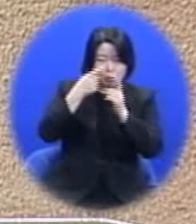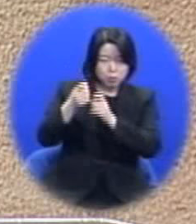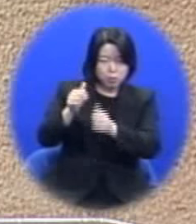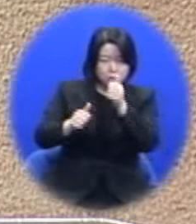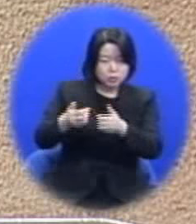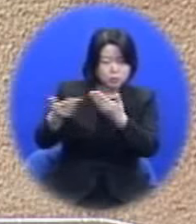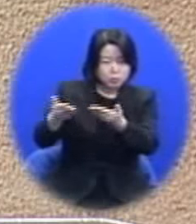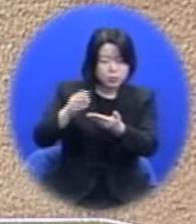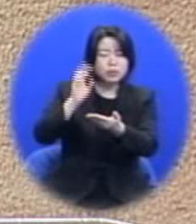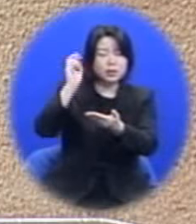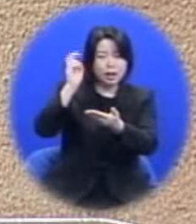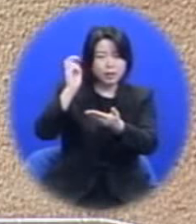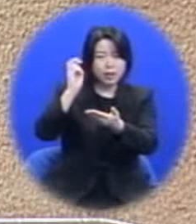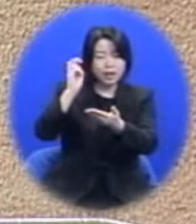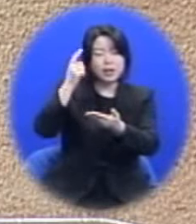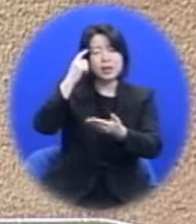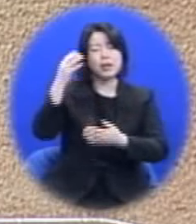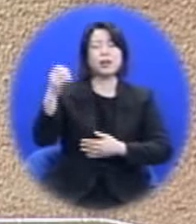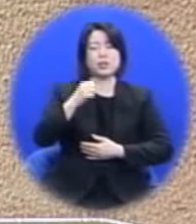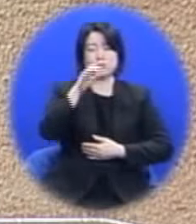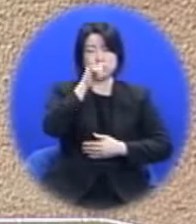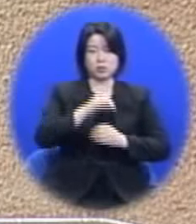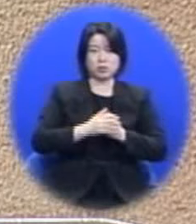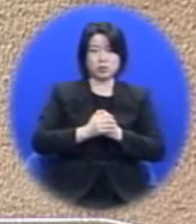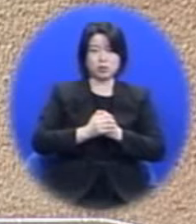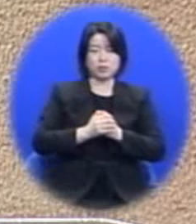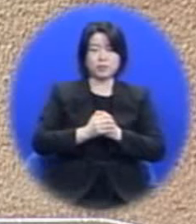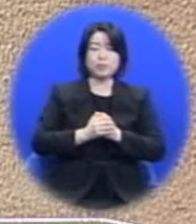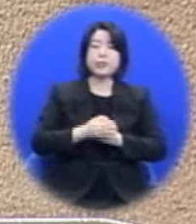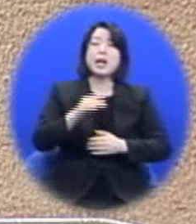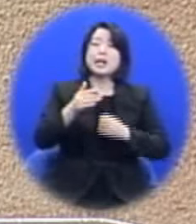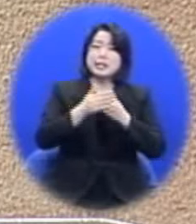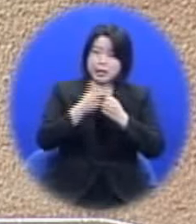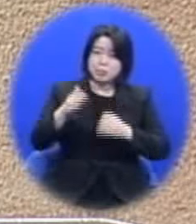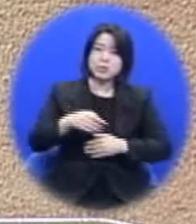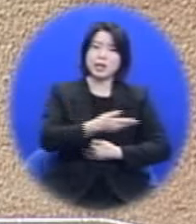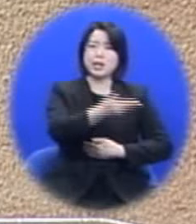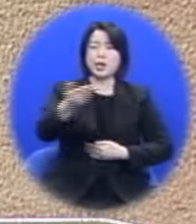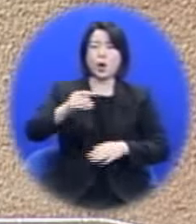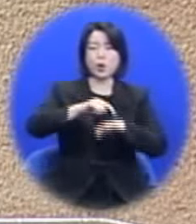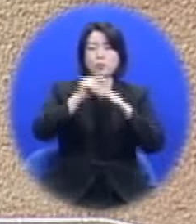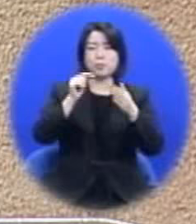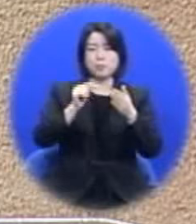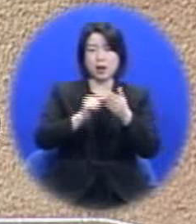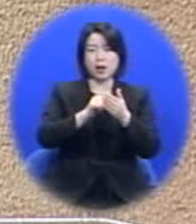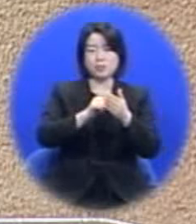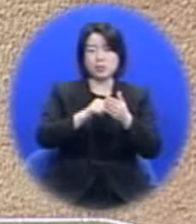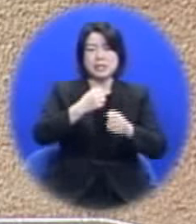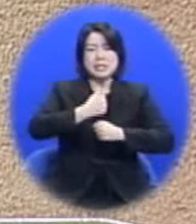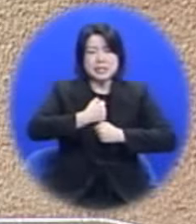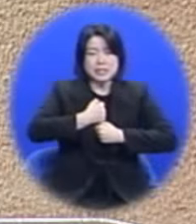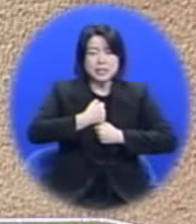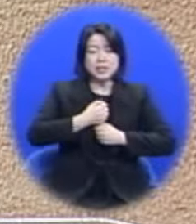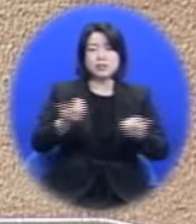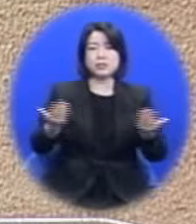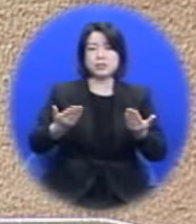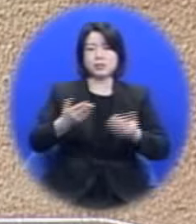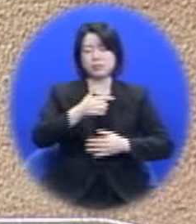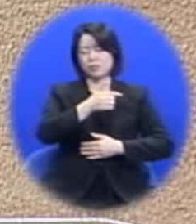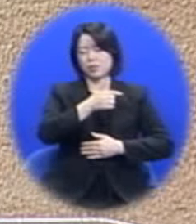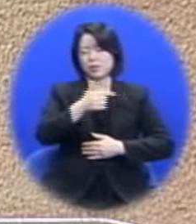가련 유다는 예수를 팔 조짐이 있었던 거죠. 그러니까 여러분, 여러분의 마음을 지키는 일은 대단히